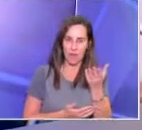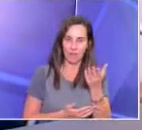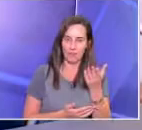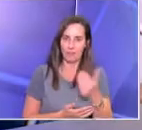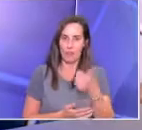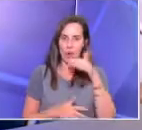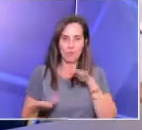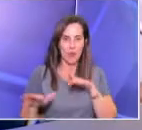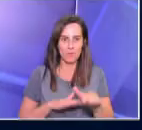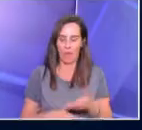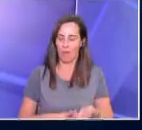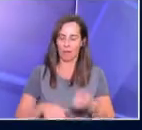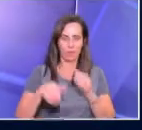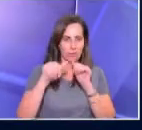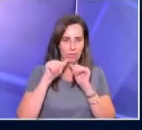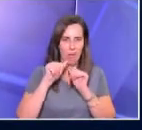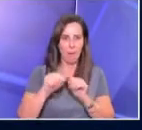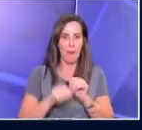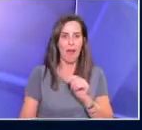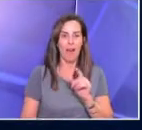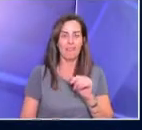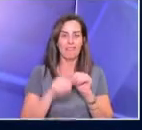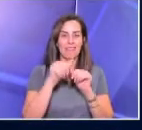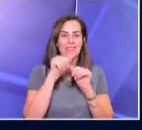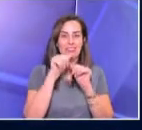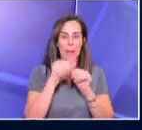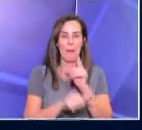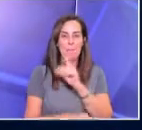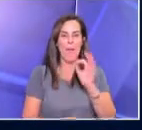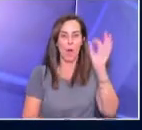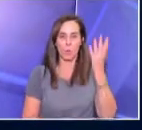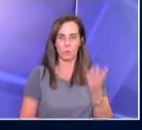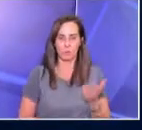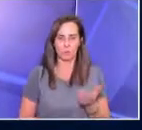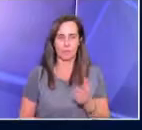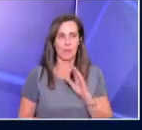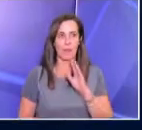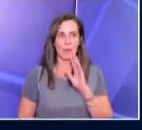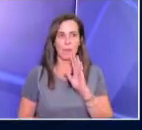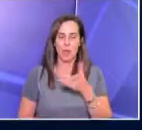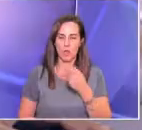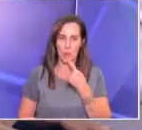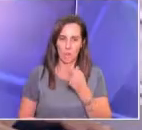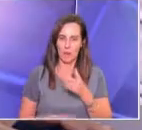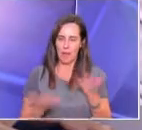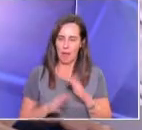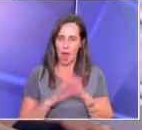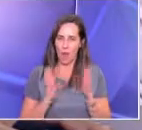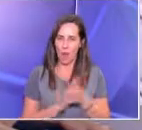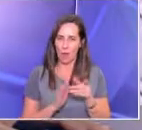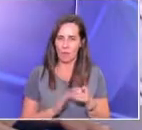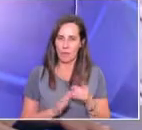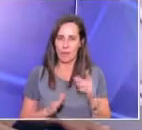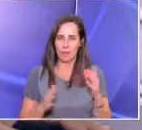וראש הממשלה... תמך. 100%. מה זה תמך? כל המנגנון. אז אתה אומר, מה שאתה שואל במילים אחרות, זה בעצם איך כל הדברים למרות,